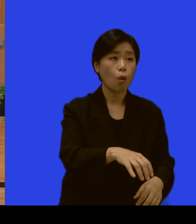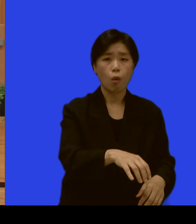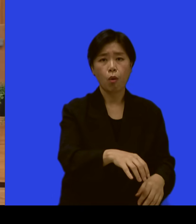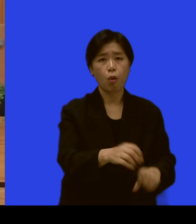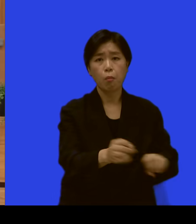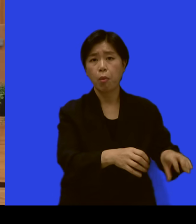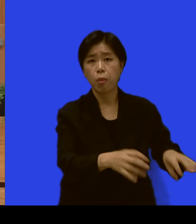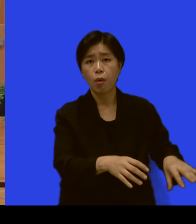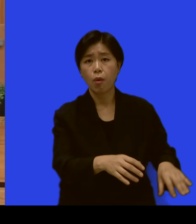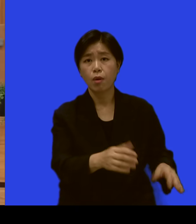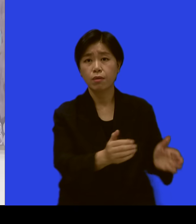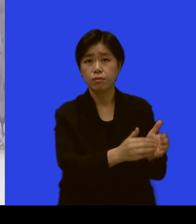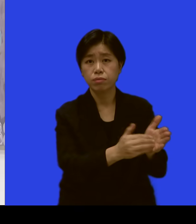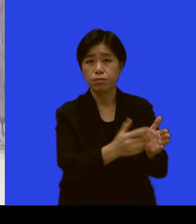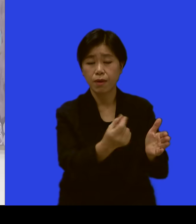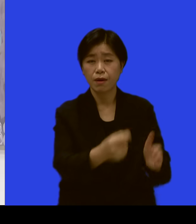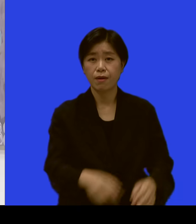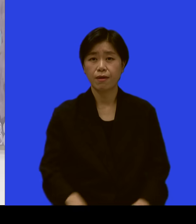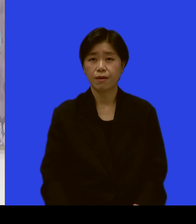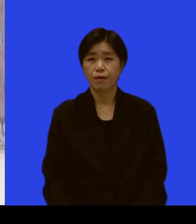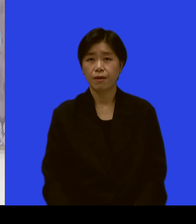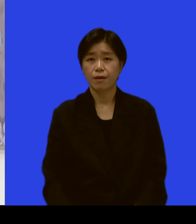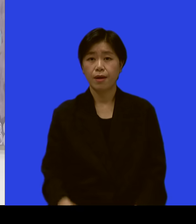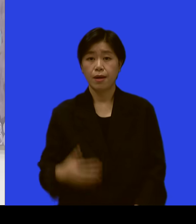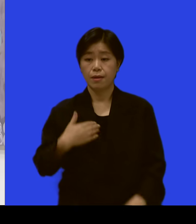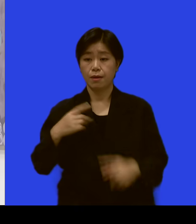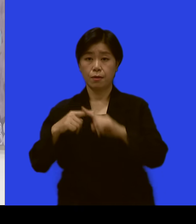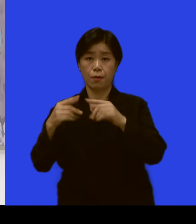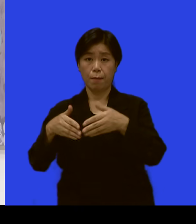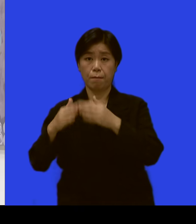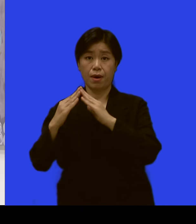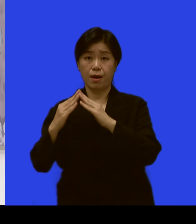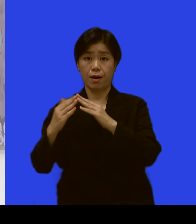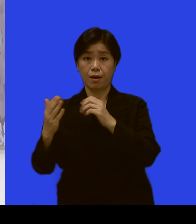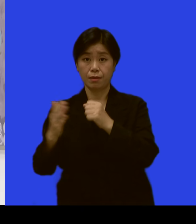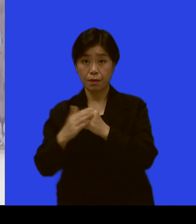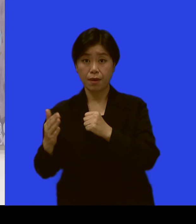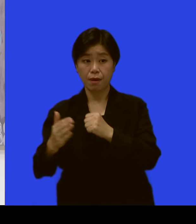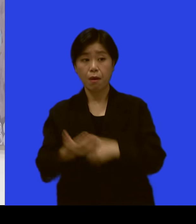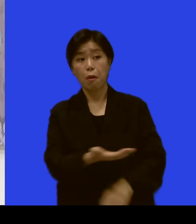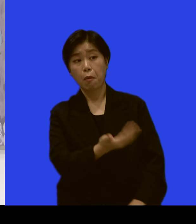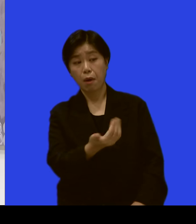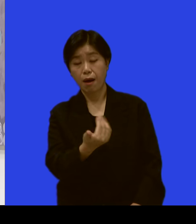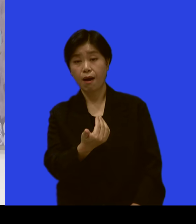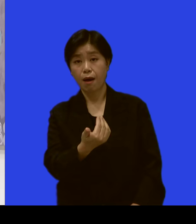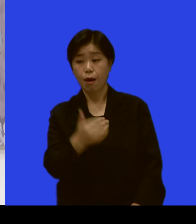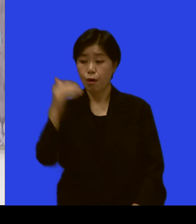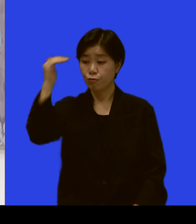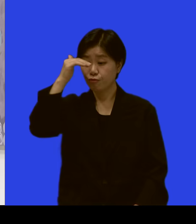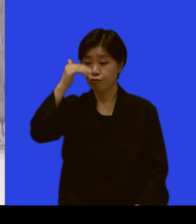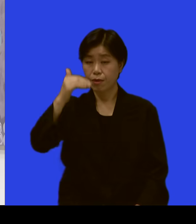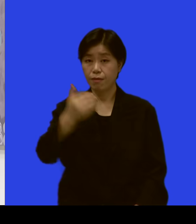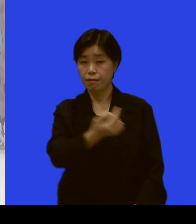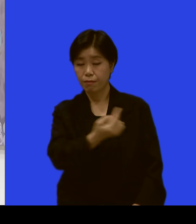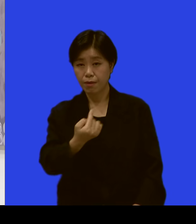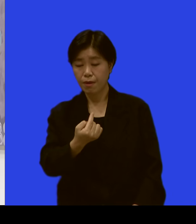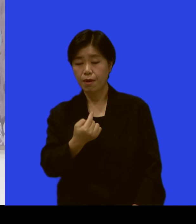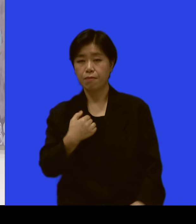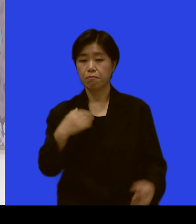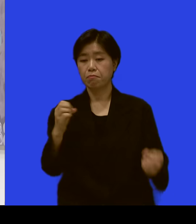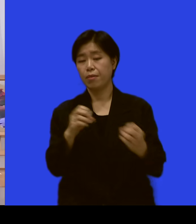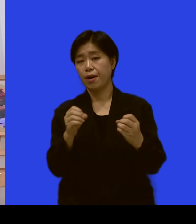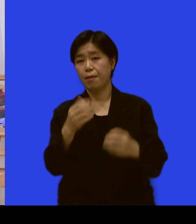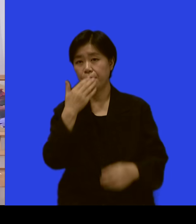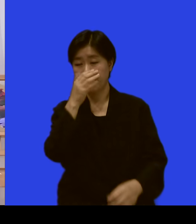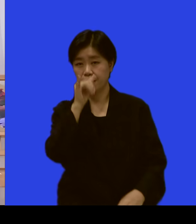잃고 또 제가 개척했다고 하니까 예. 한 번씩 또 와보게 되고 저랑 어. 대화할 수 있는 기회들이 생기면서 그래서 예.